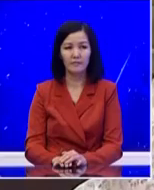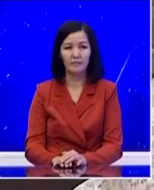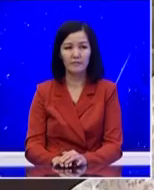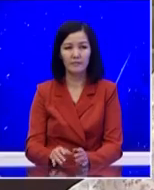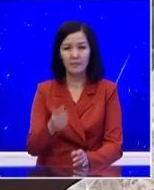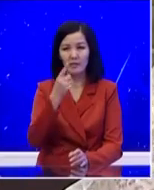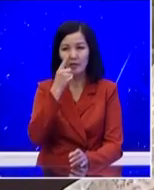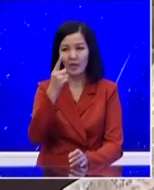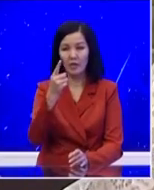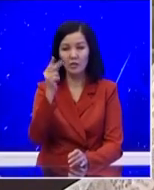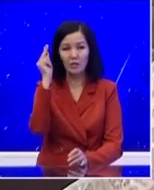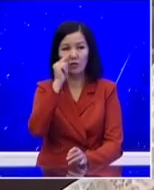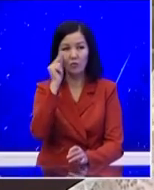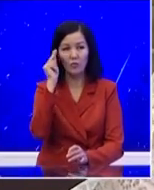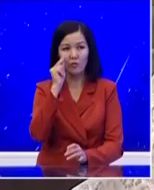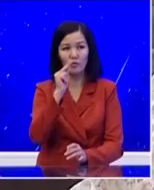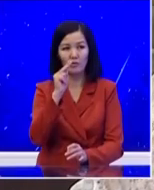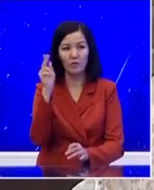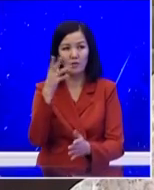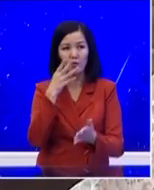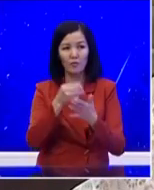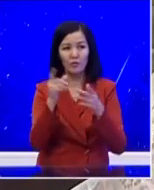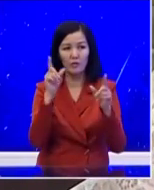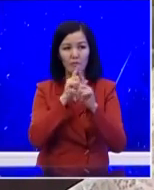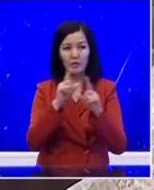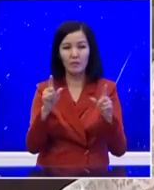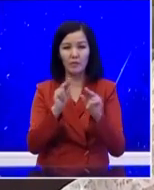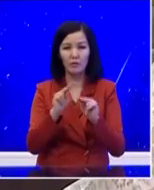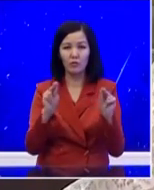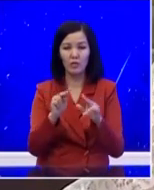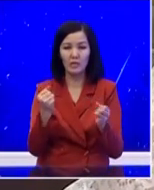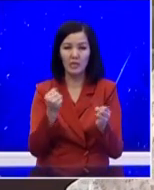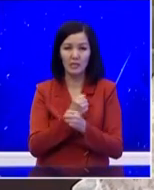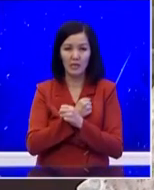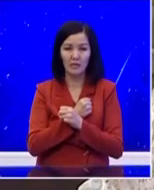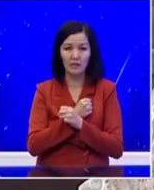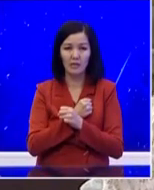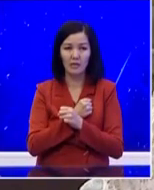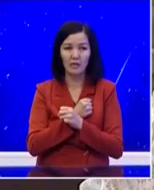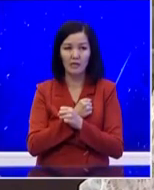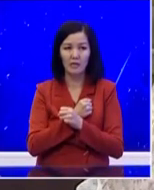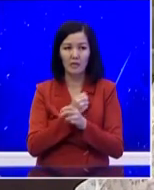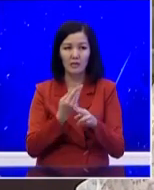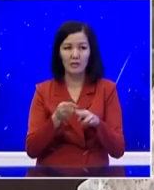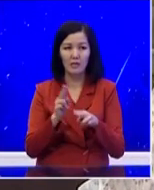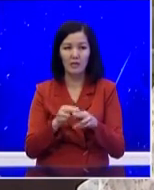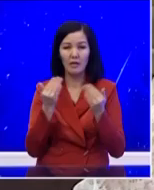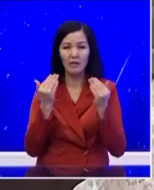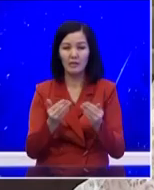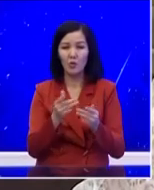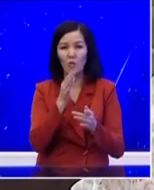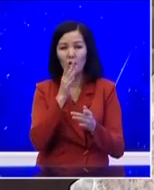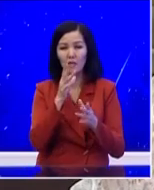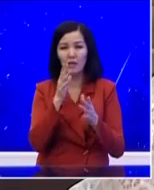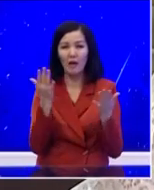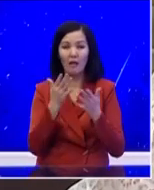Қашықтан оқыту барысындағы балалар өздерінің мектептерін, ұстаздарын сағынды. Осы сәтте олардың дәл осы қазіргі жағдайда қалай оқып